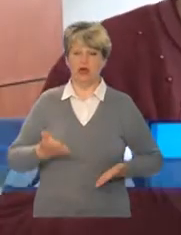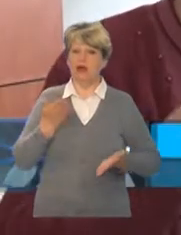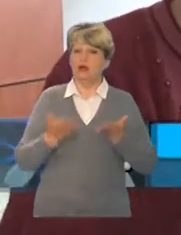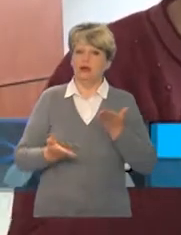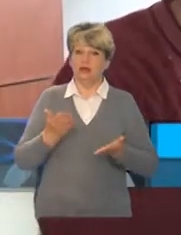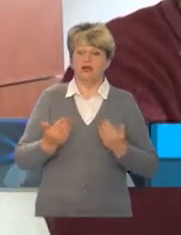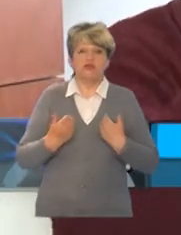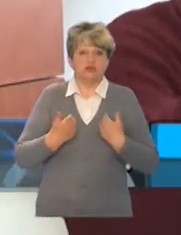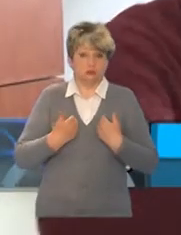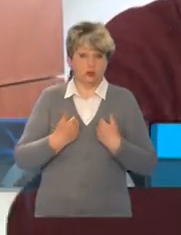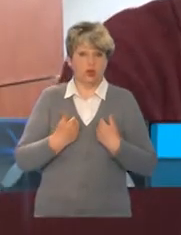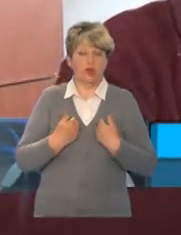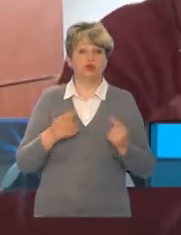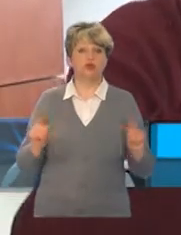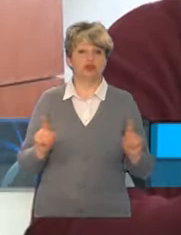зі мною